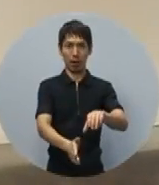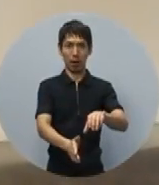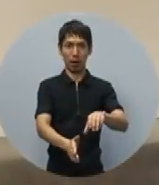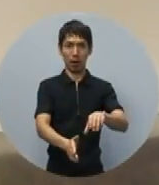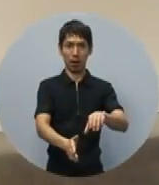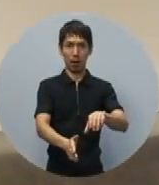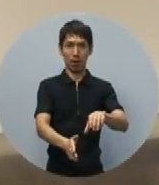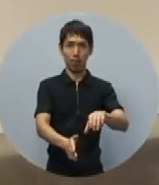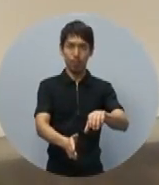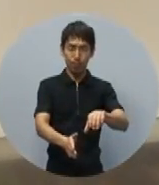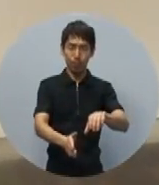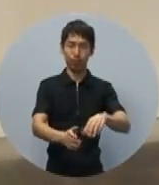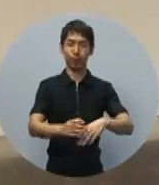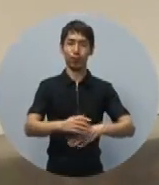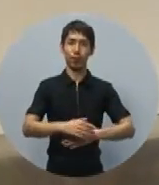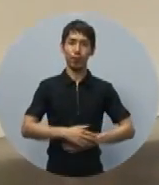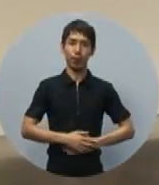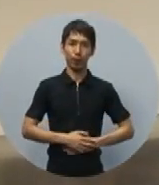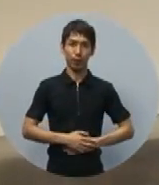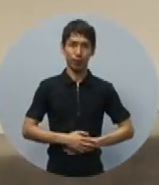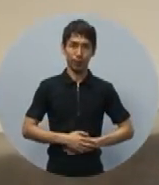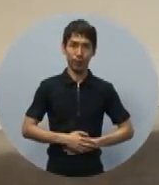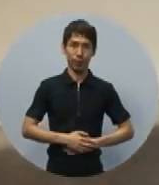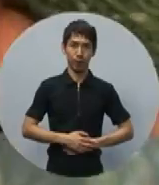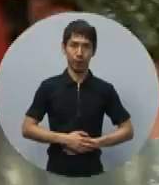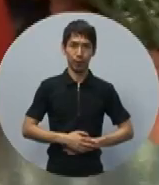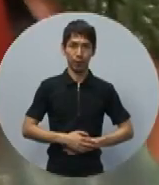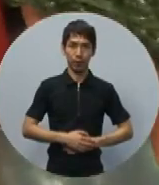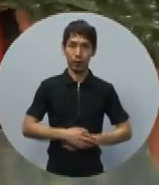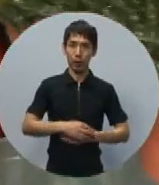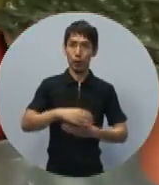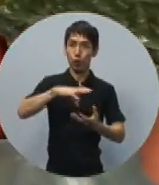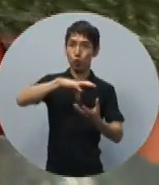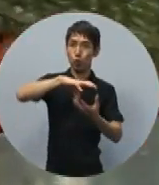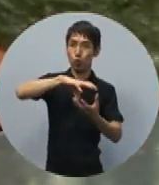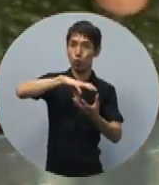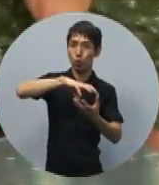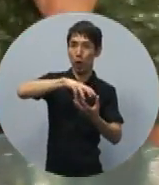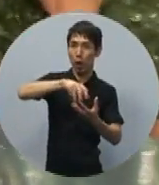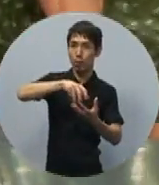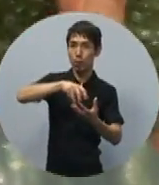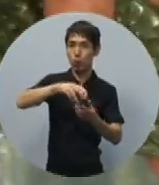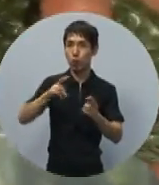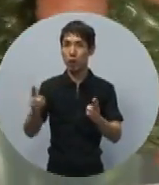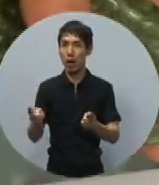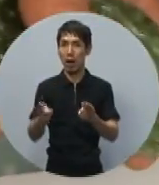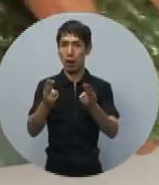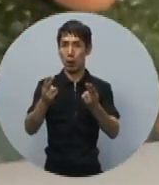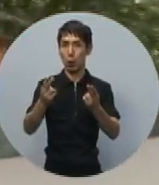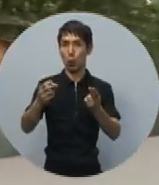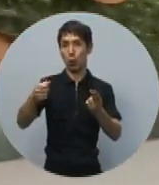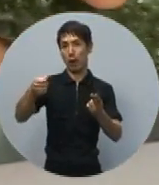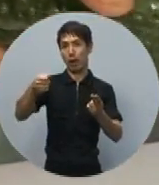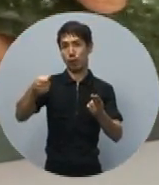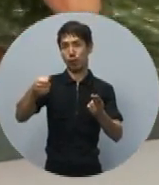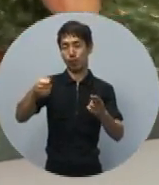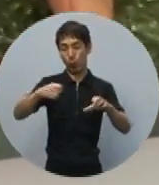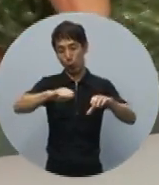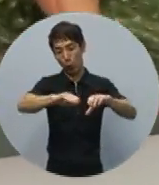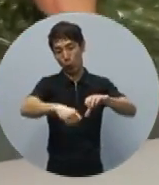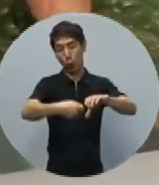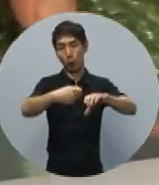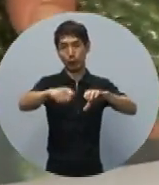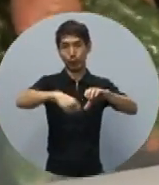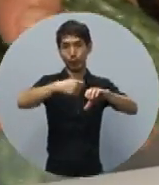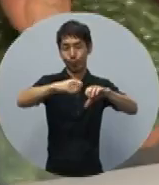分、2分の1に切って、 そうやって半分に切 る、ね、そうです、 半分に切ったらグレープフルーツナイフなどでこ